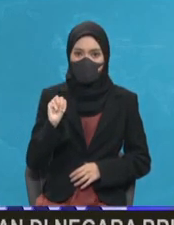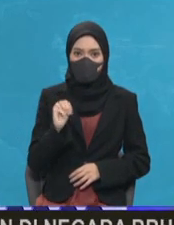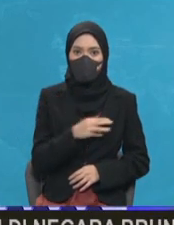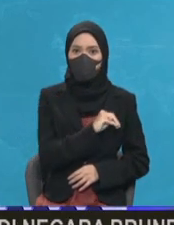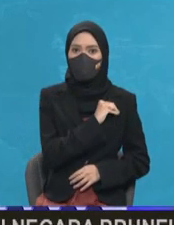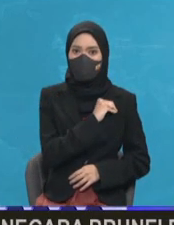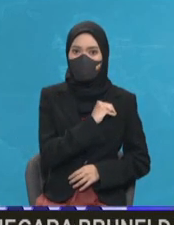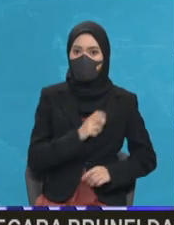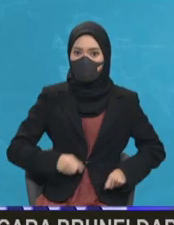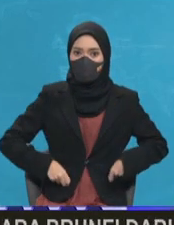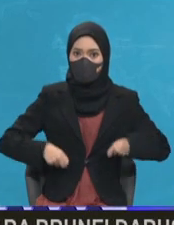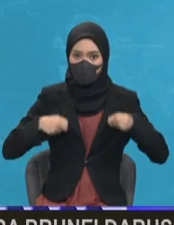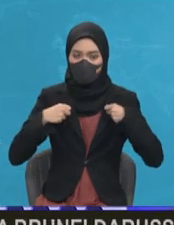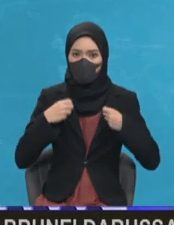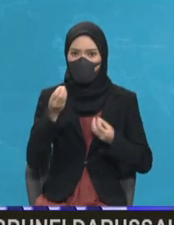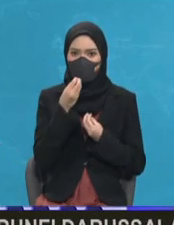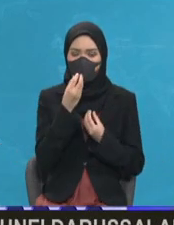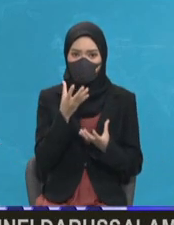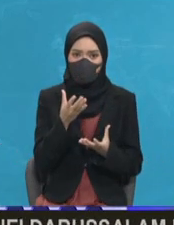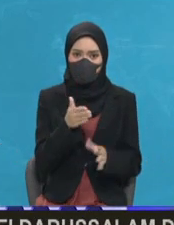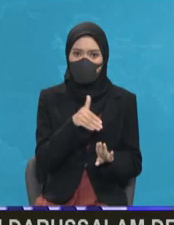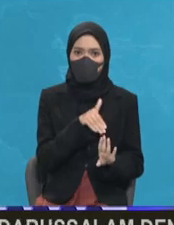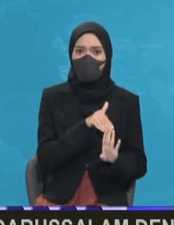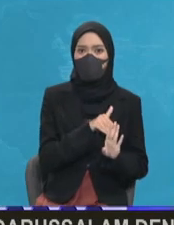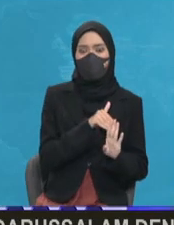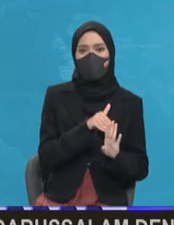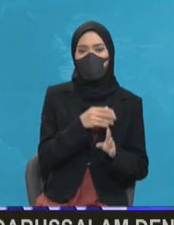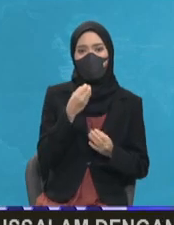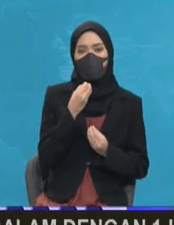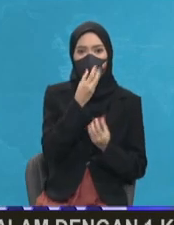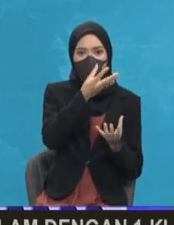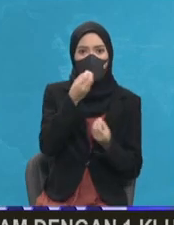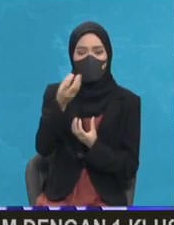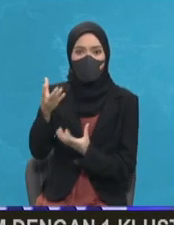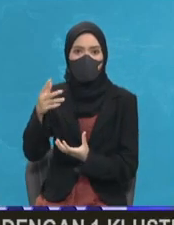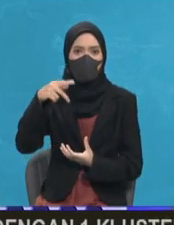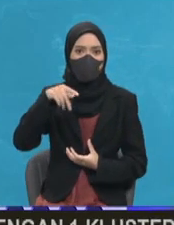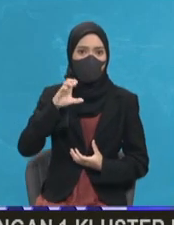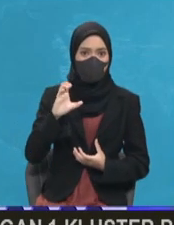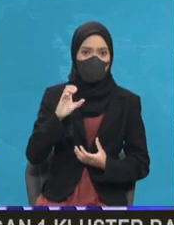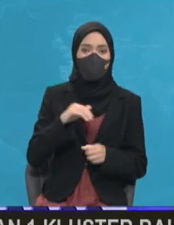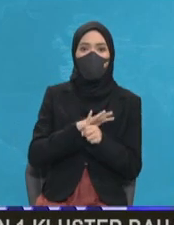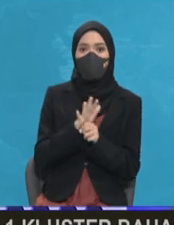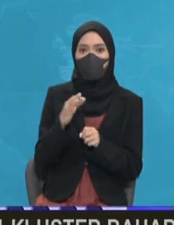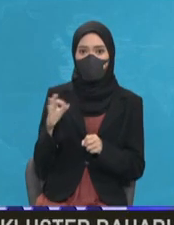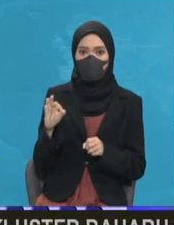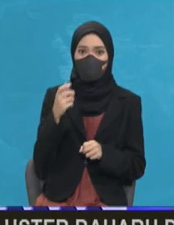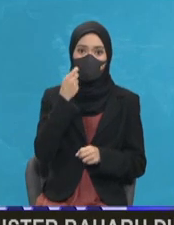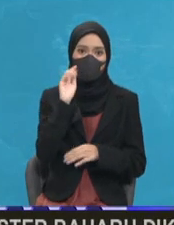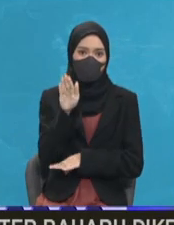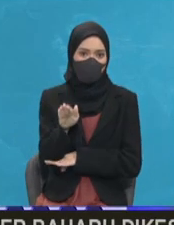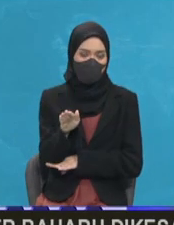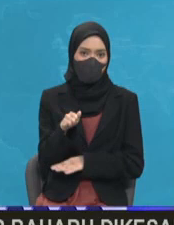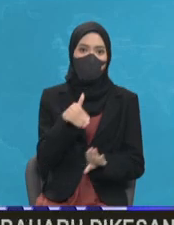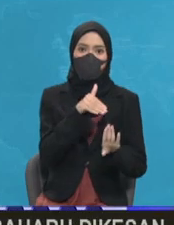bin Haji Jafar Menteri Kesehatan berkata demikian semasa sidang meja situasi terkini jangkitan copyrighted by Tam